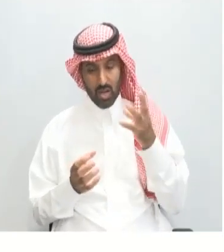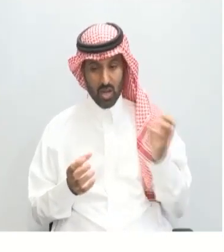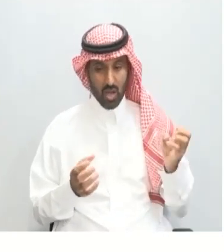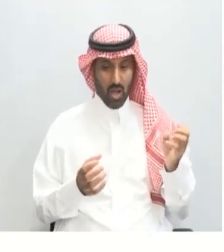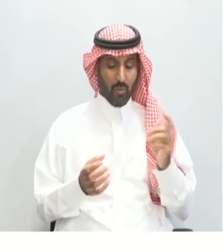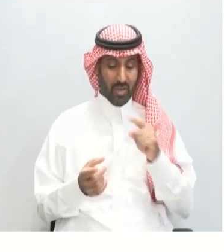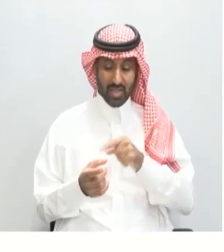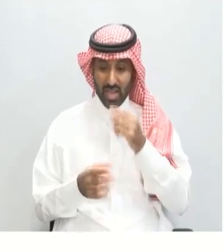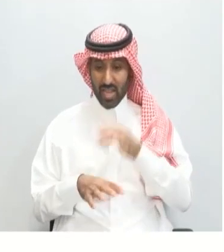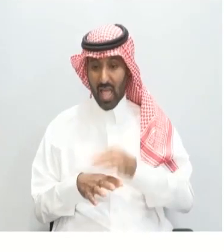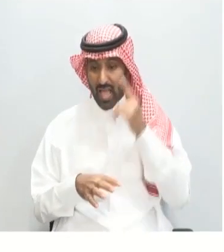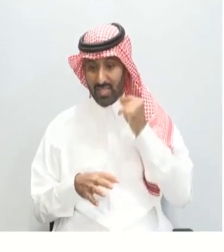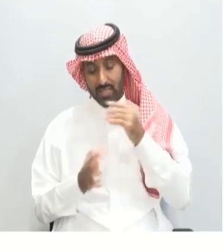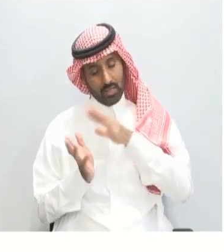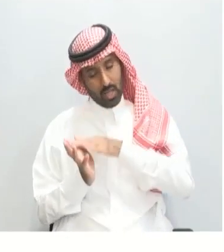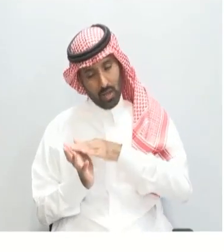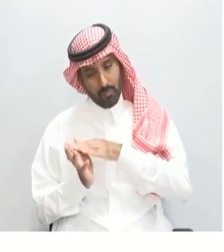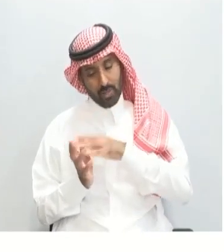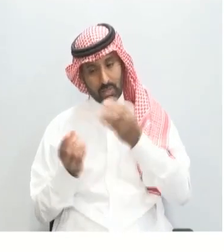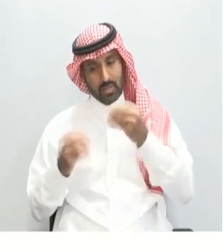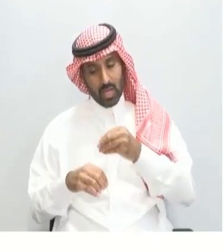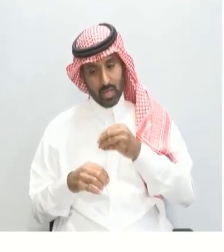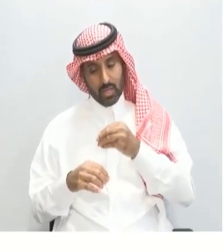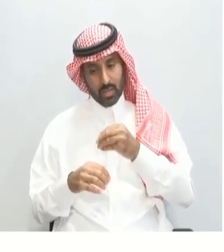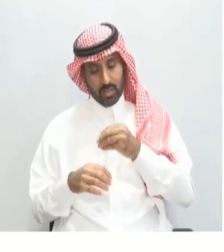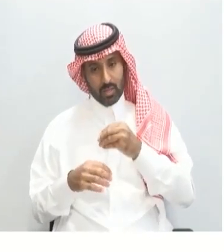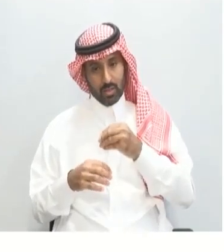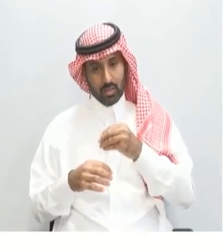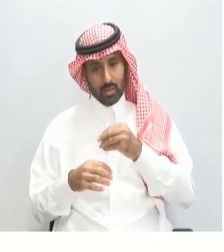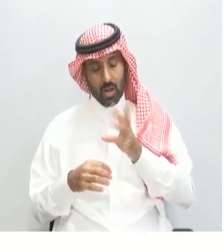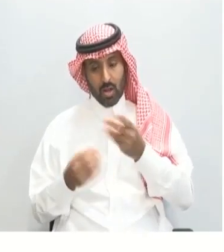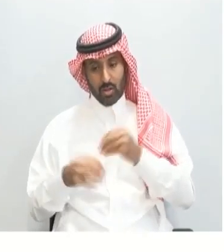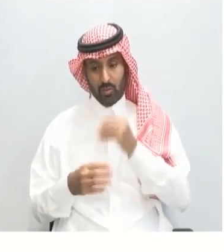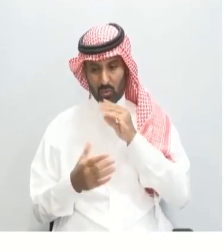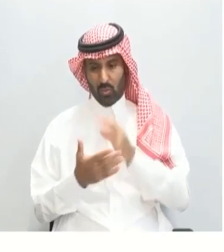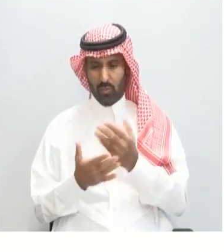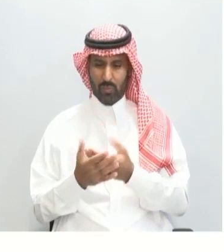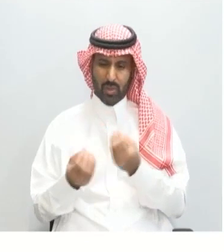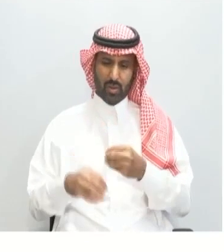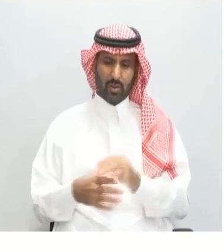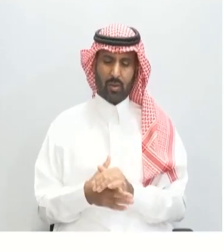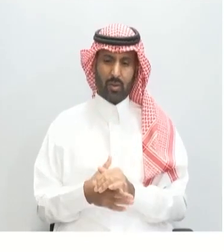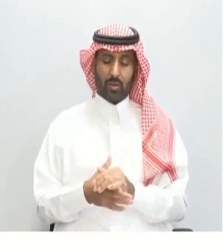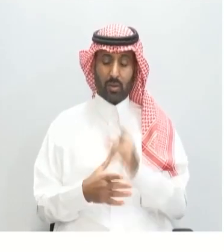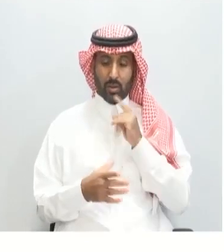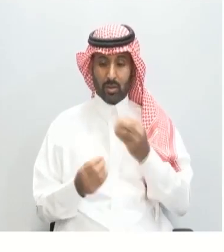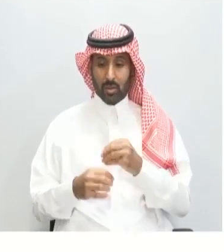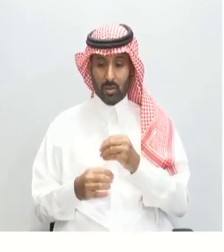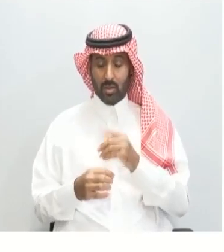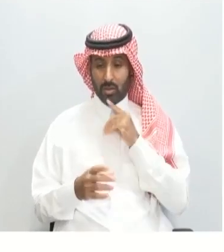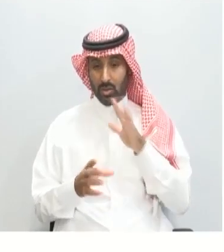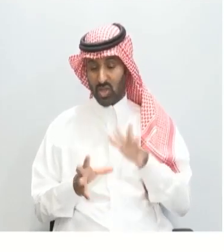وقت الناس نيام يؤدي ايضا الى زياده في الخسائر البشريه وتعد الزلازل